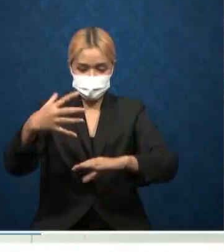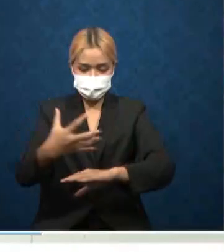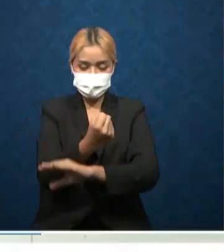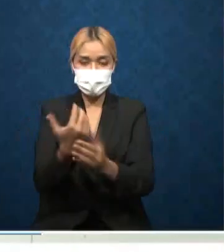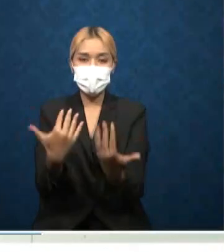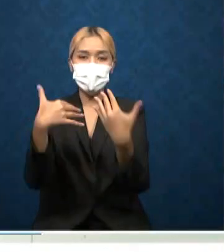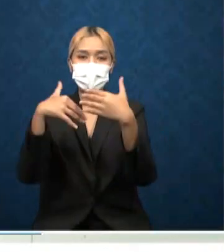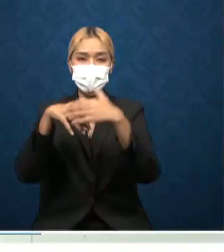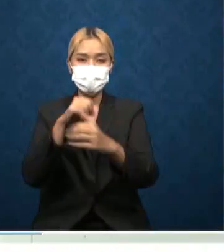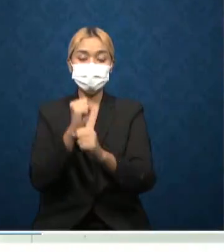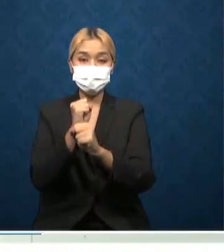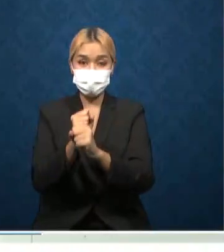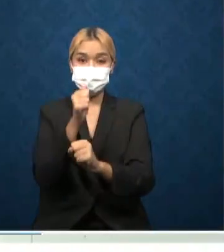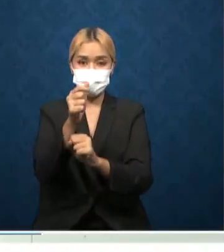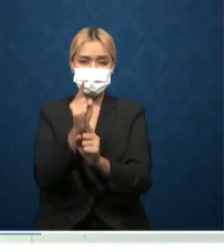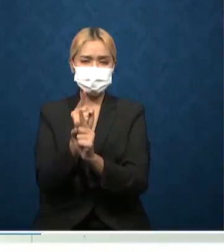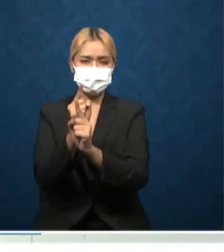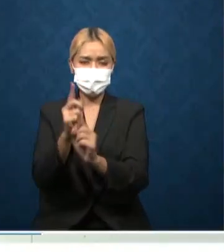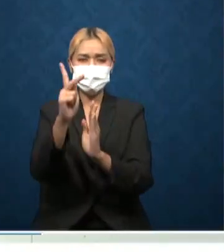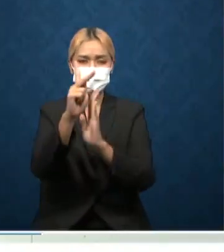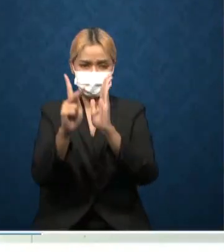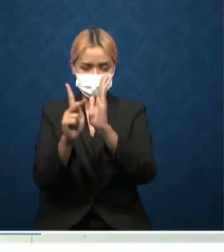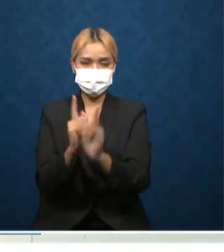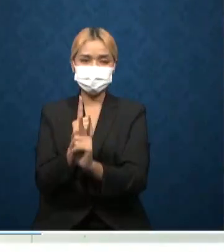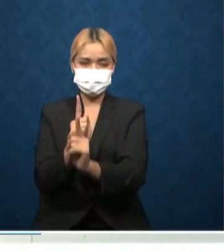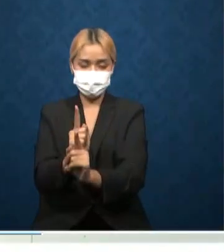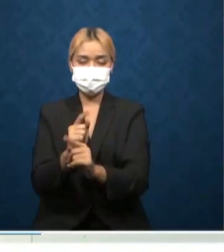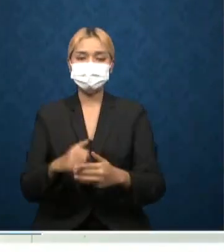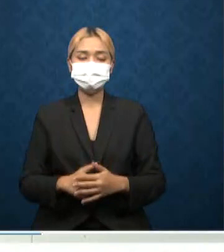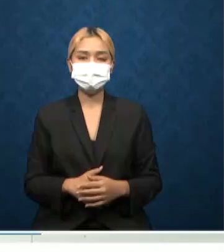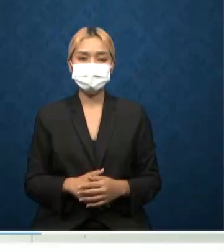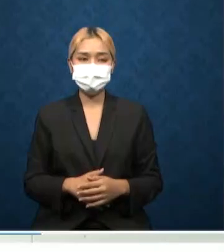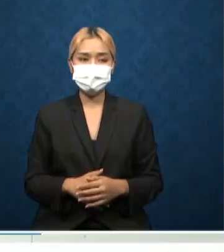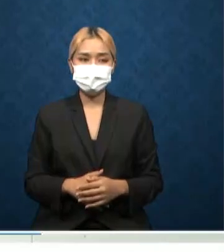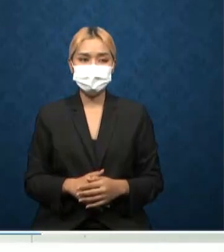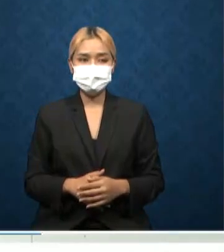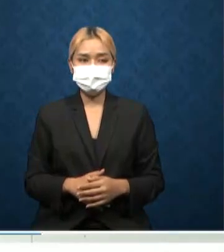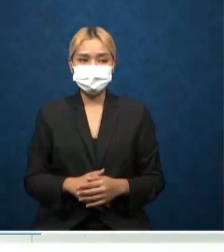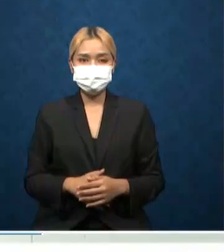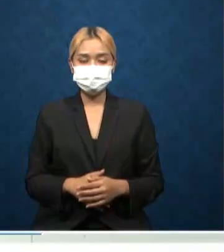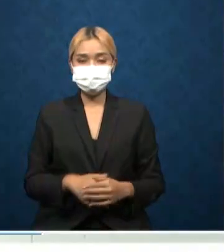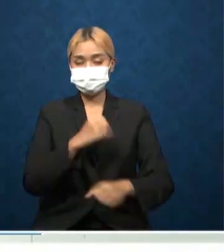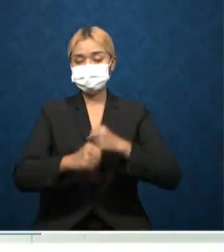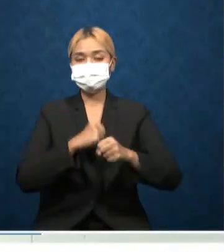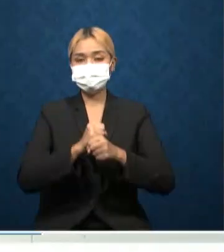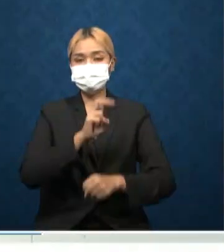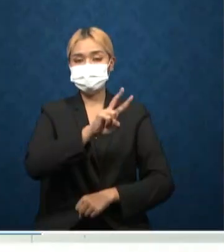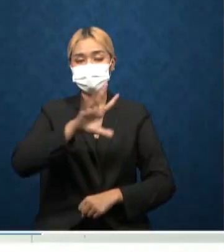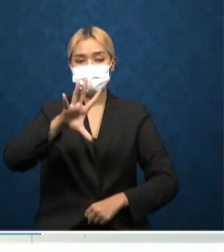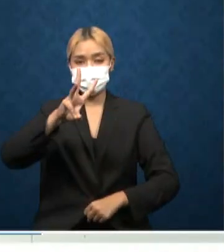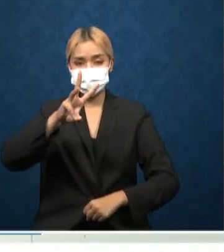ให้เป็นไปตามเจตนารมณ์ของรัฐธรรมนูญแห่งราชอาณาจักรไทยพุทธศักราช 2560